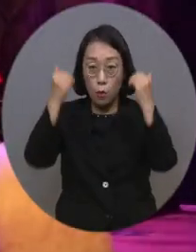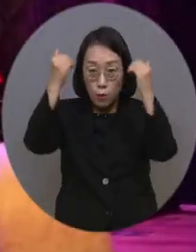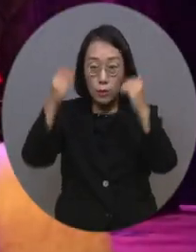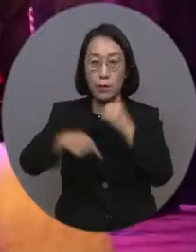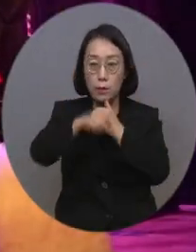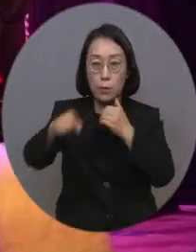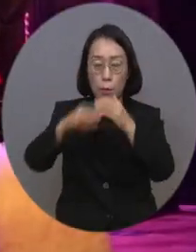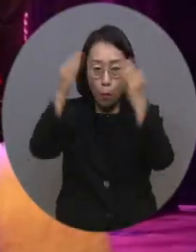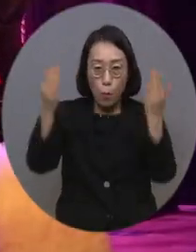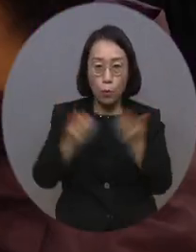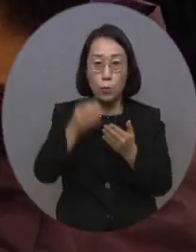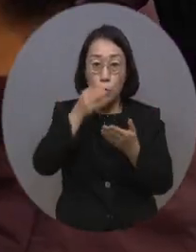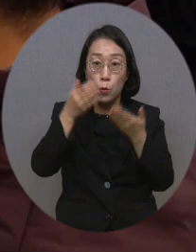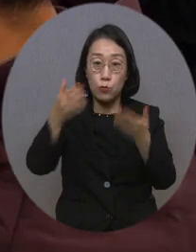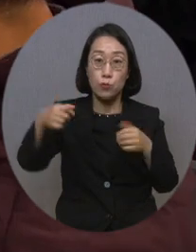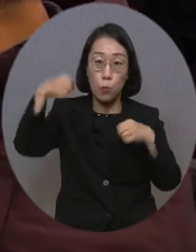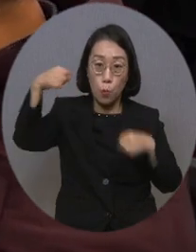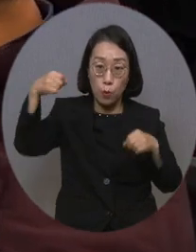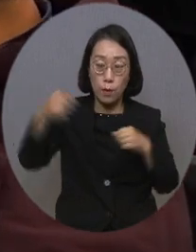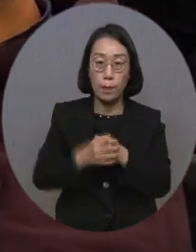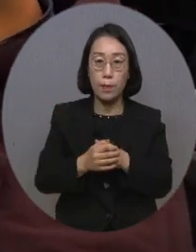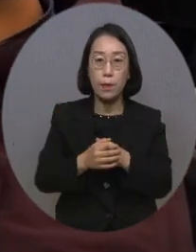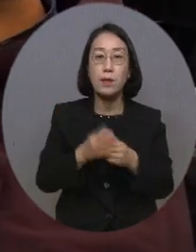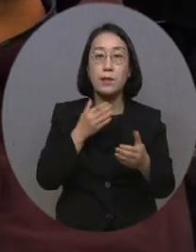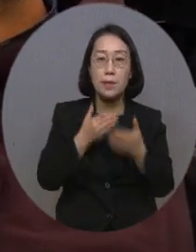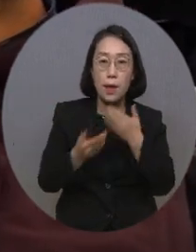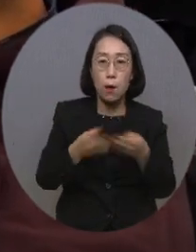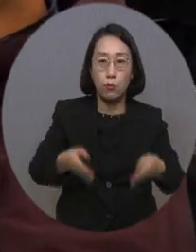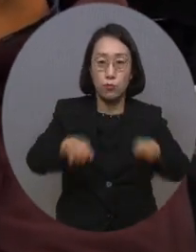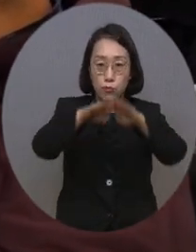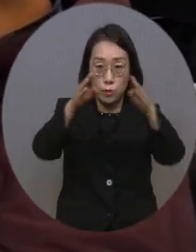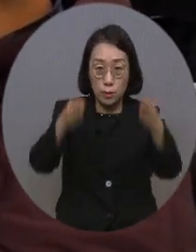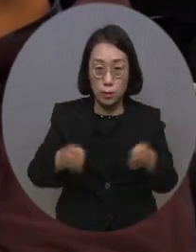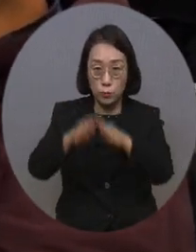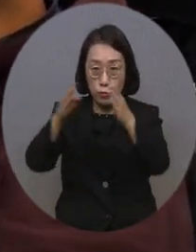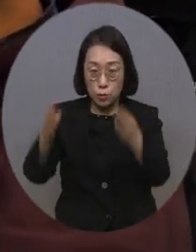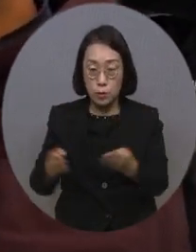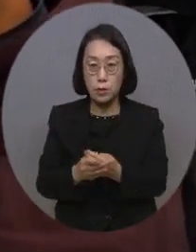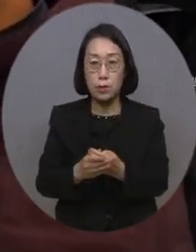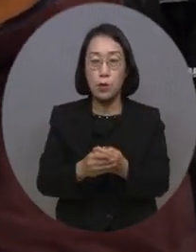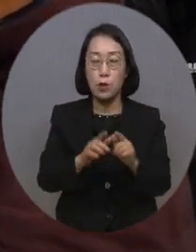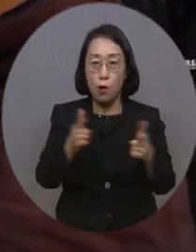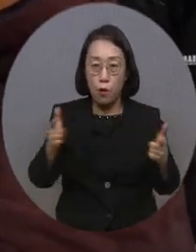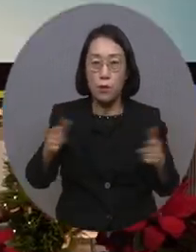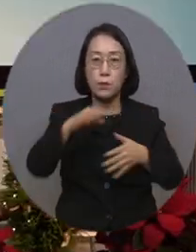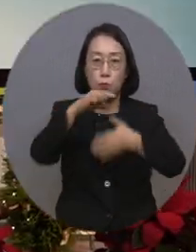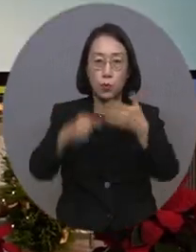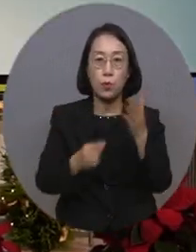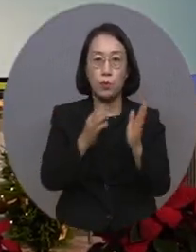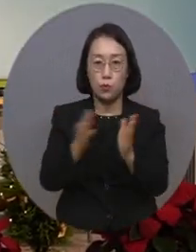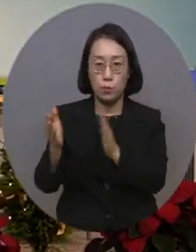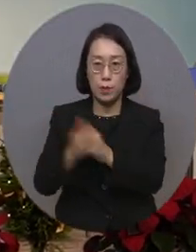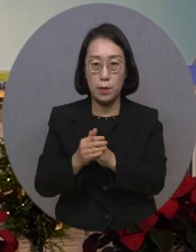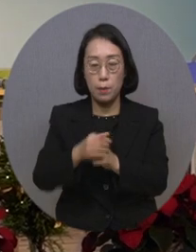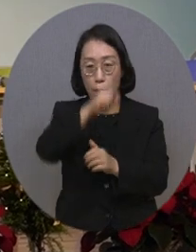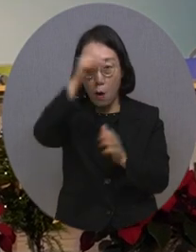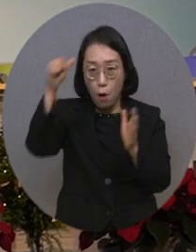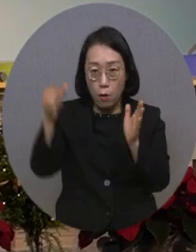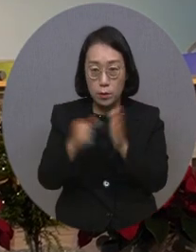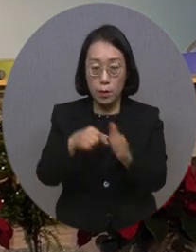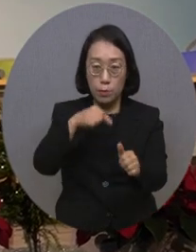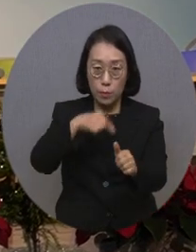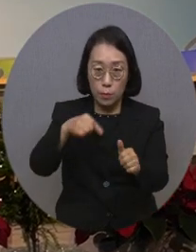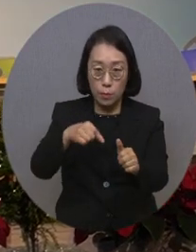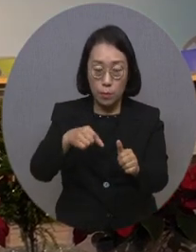수강생인 준비한 무대공연 그리고 다양한 체험 보스와 전시마다 운영으로 풍성하게 채워졌습니다 평생학습에 대한